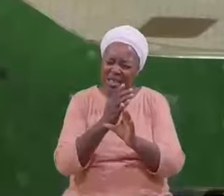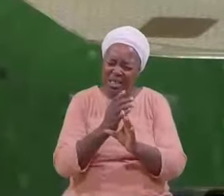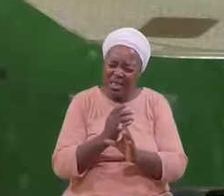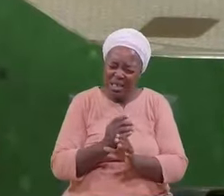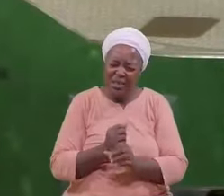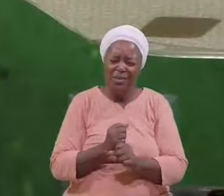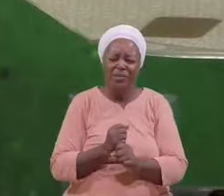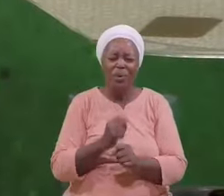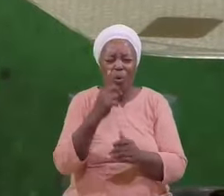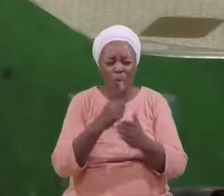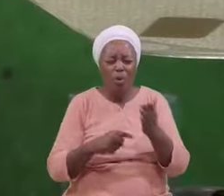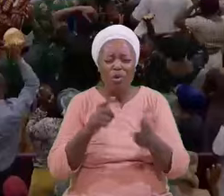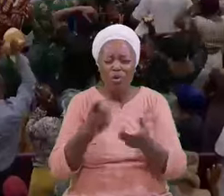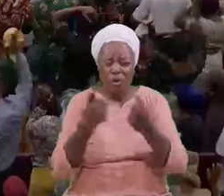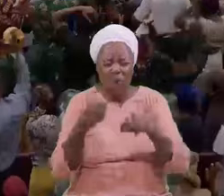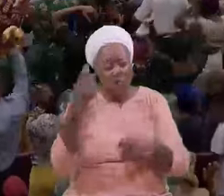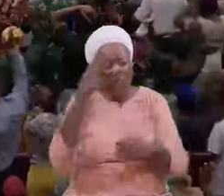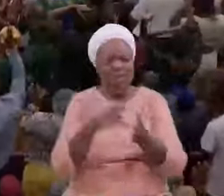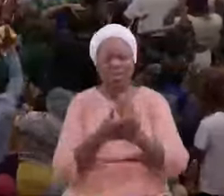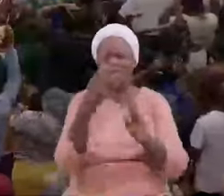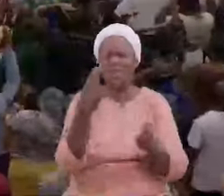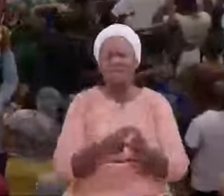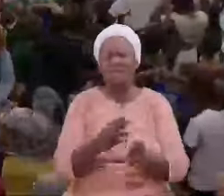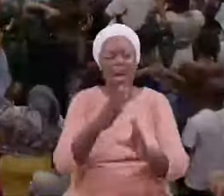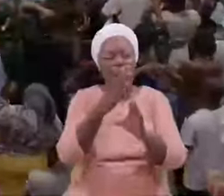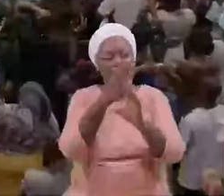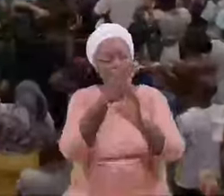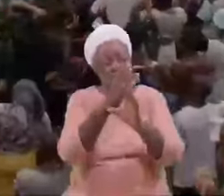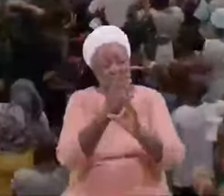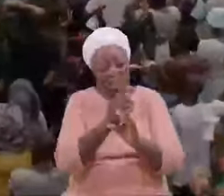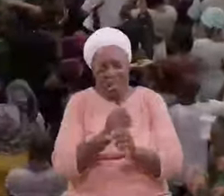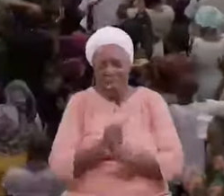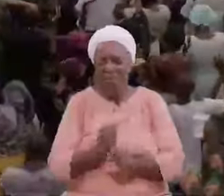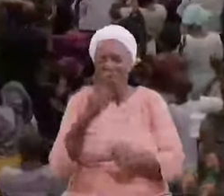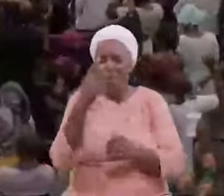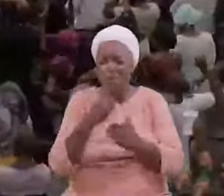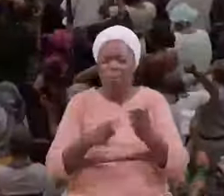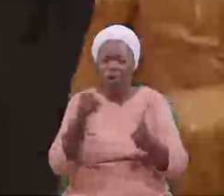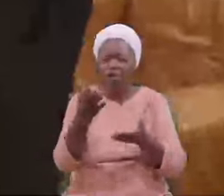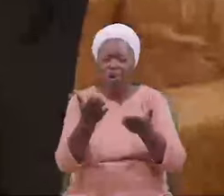Recevez ce que vous demandez. Recevez ce que vous désirez.